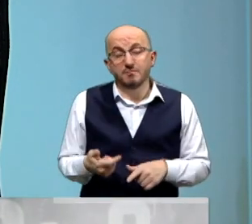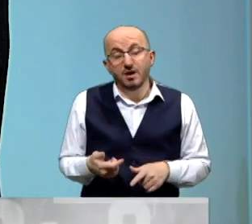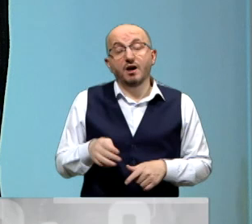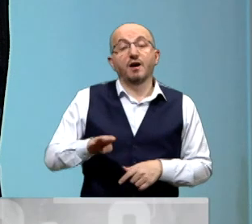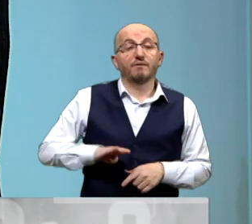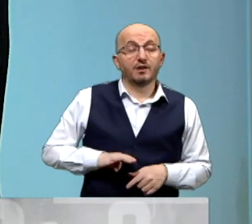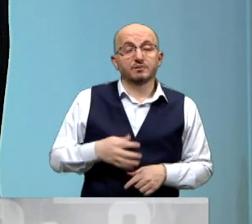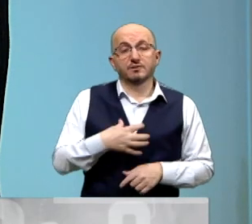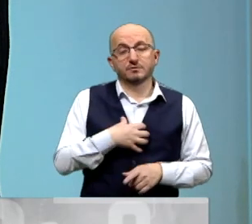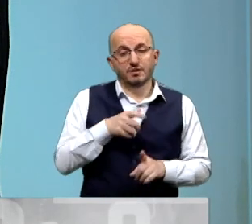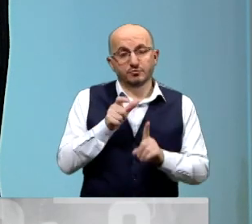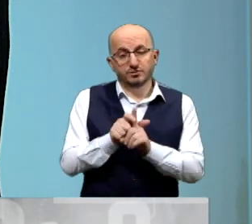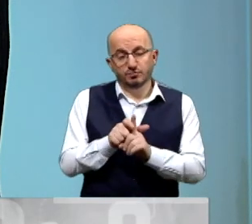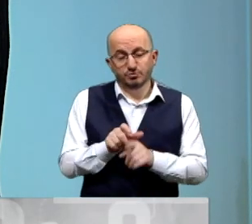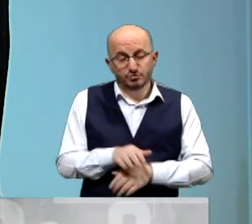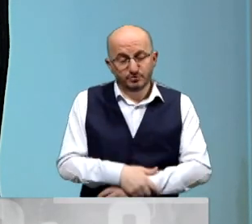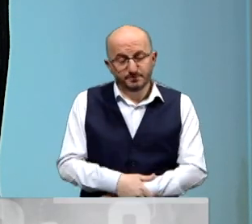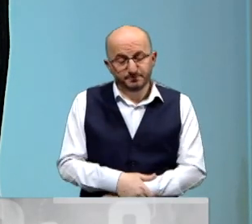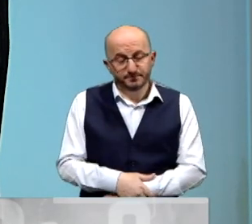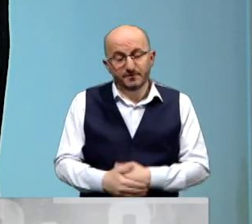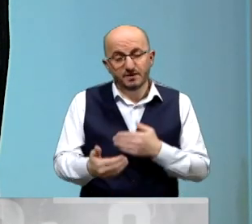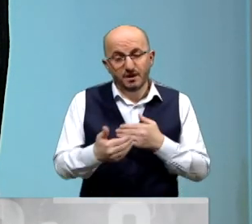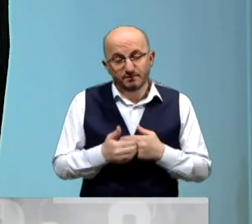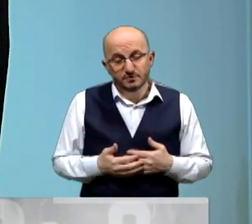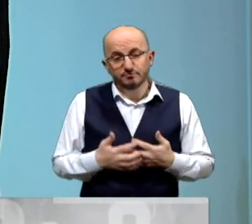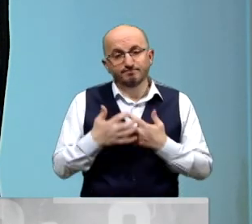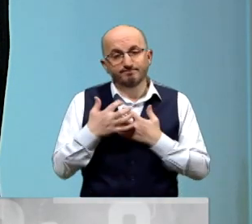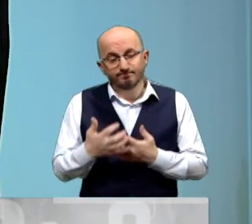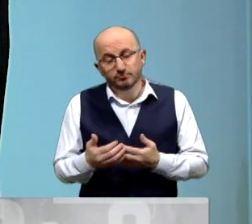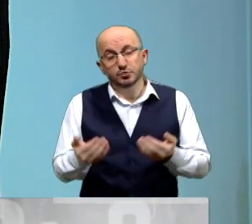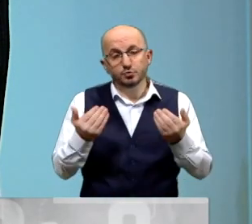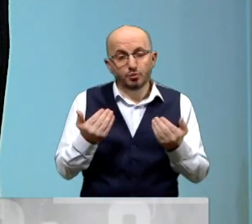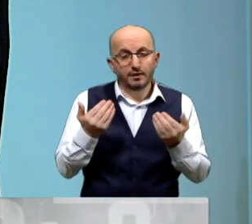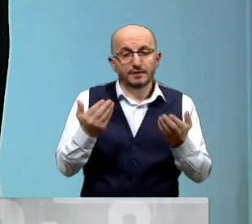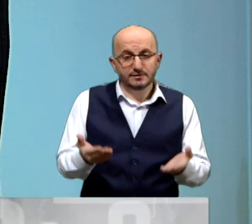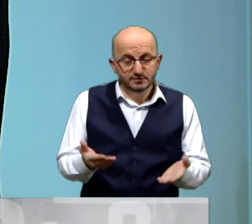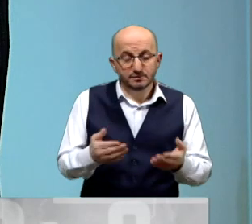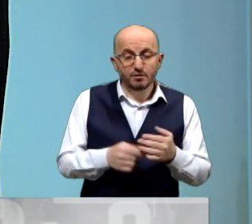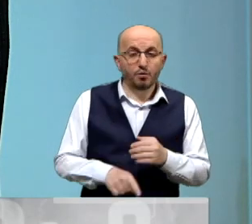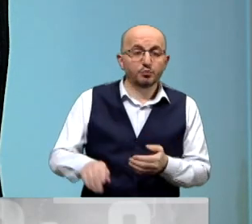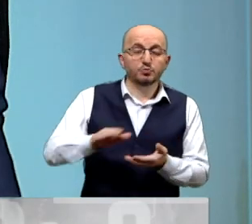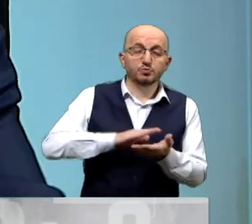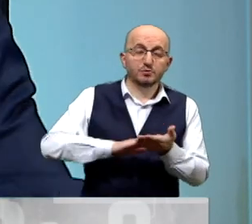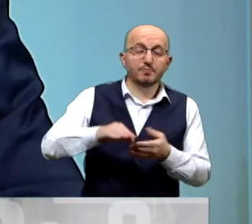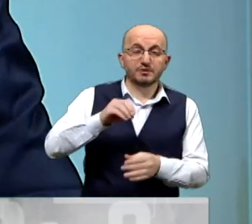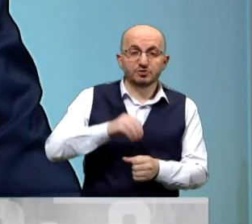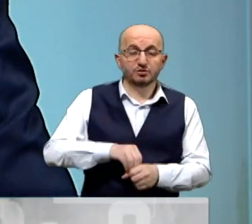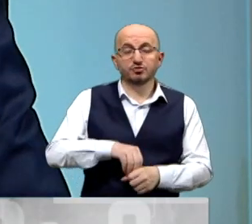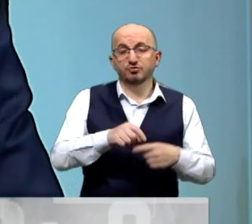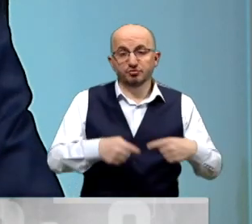evladına sahip çıksın tedavisiyle meşgul olsun dua etsin onun islahı olması için